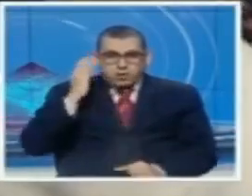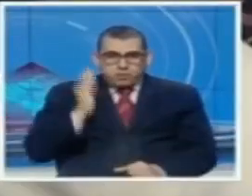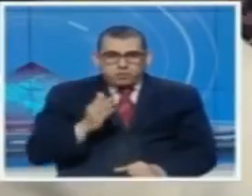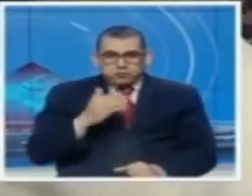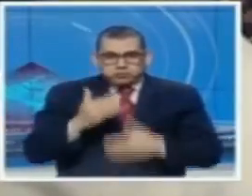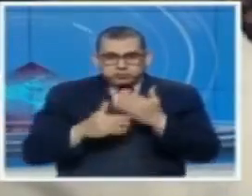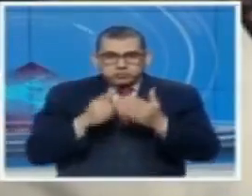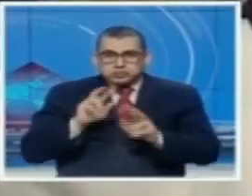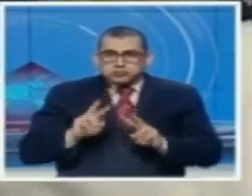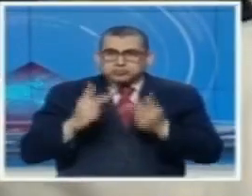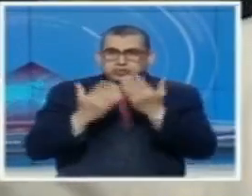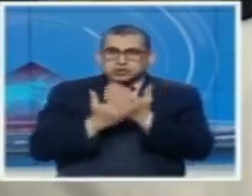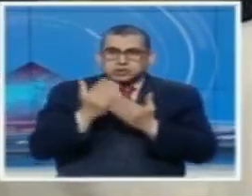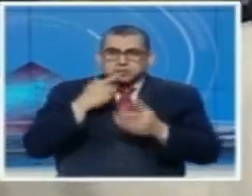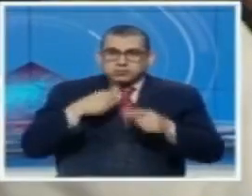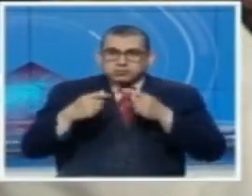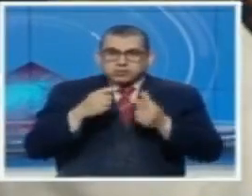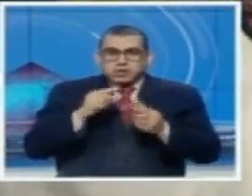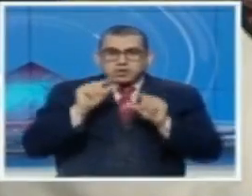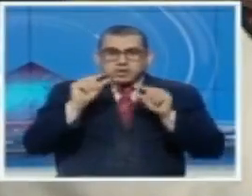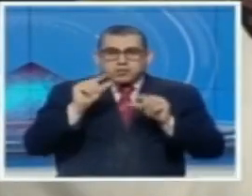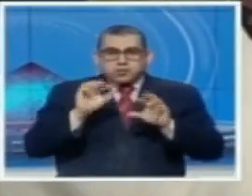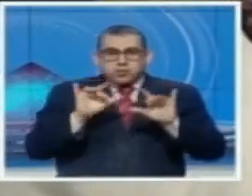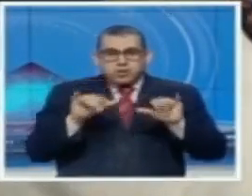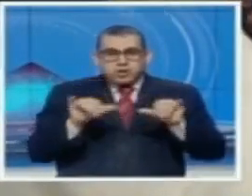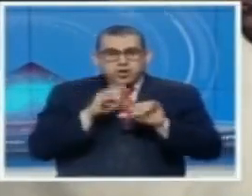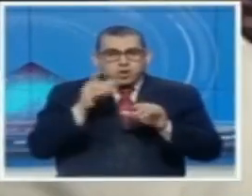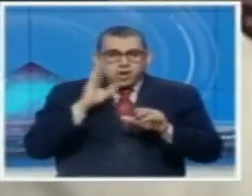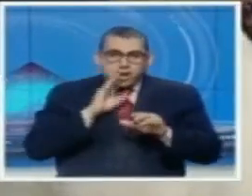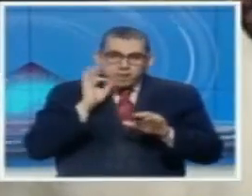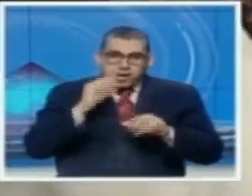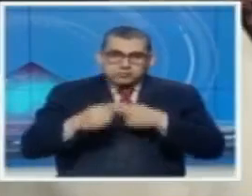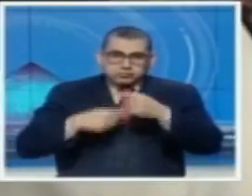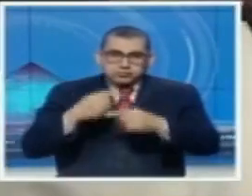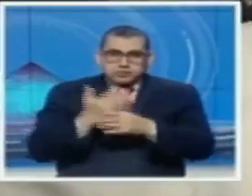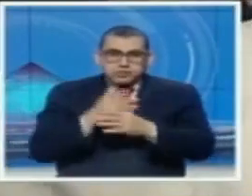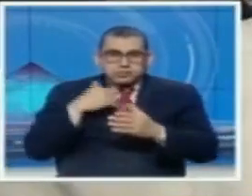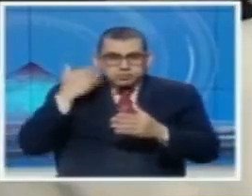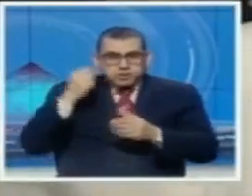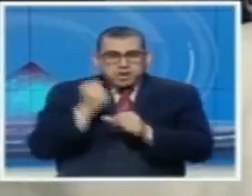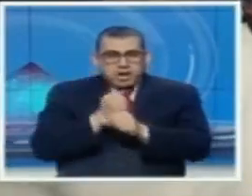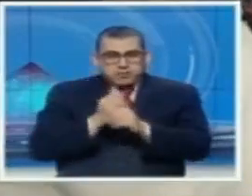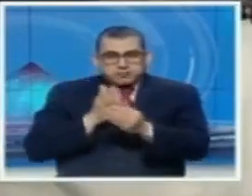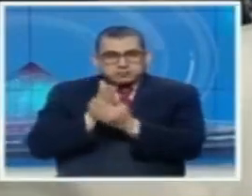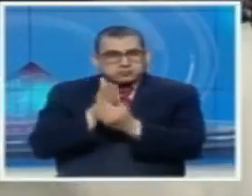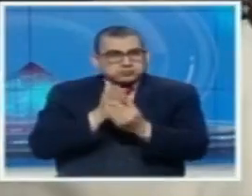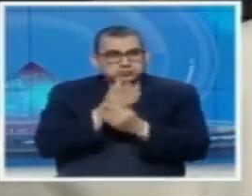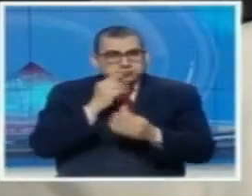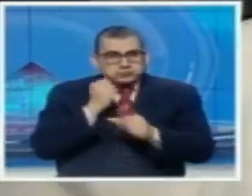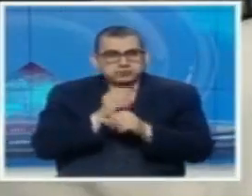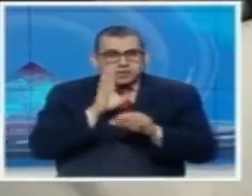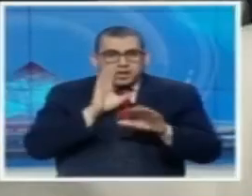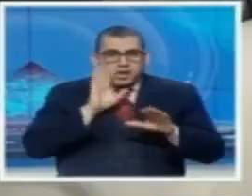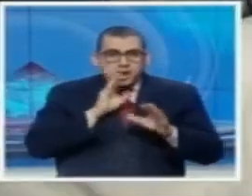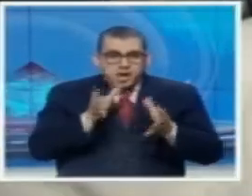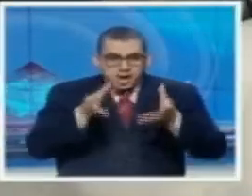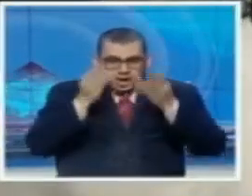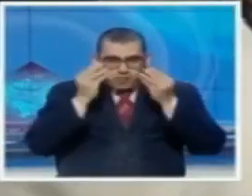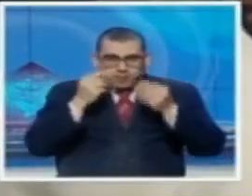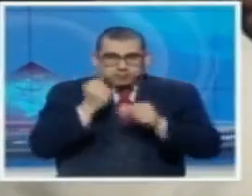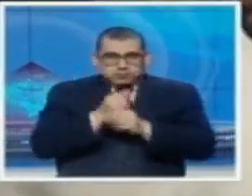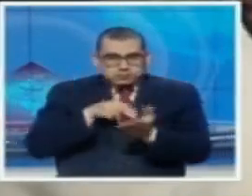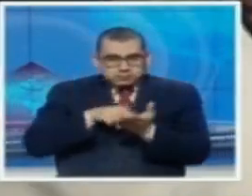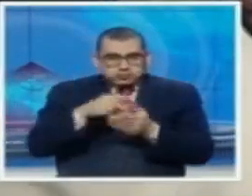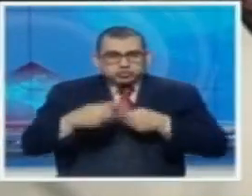مواكبة العصر من خلال تطبيقات الذكاء الصناعي اللي يقدر من خلالها عملية التعلم تبقى عملية